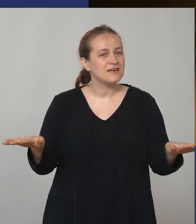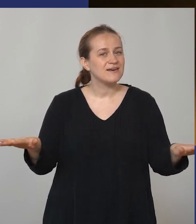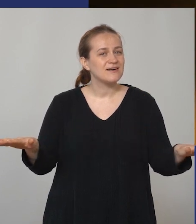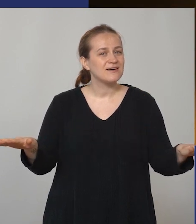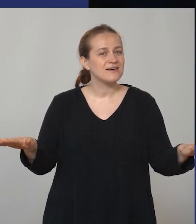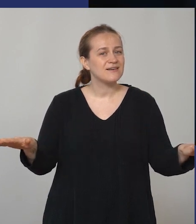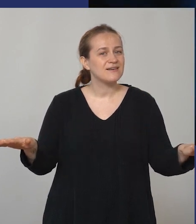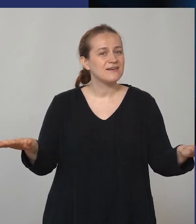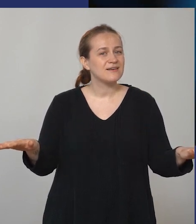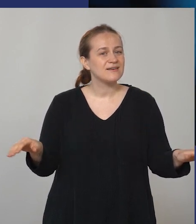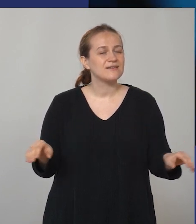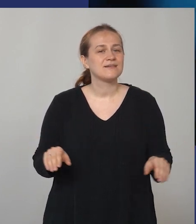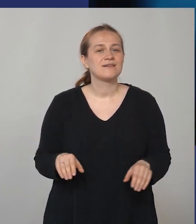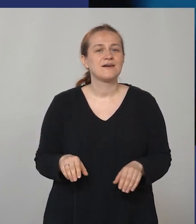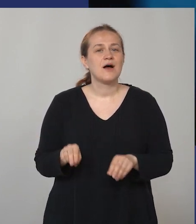слышится.